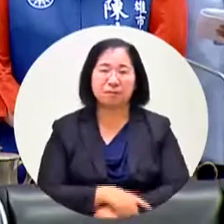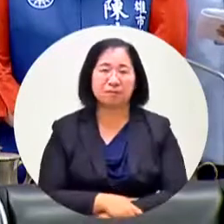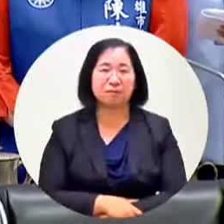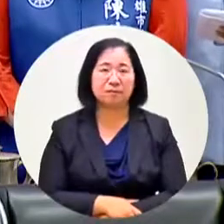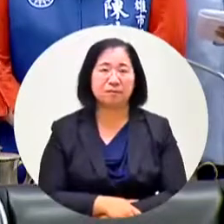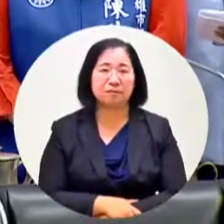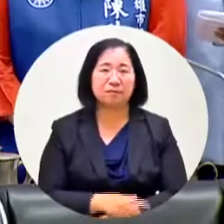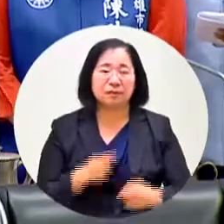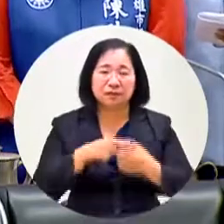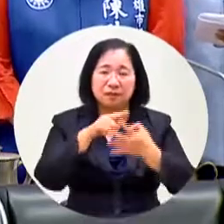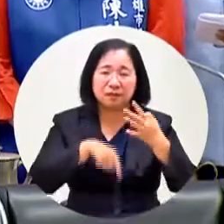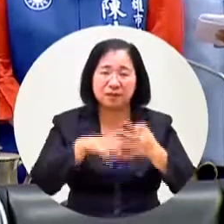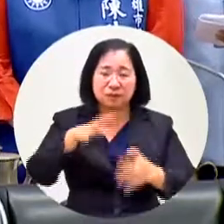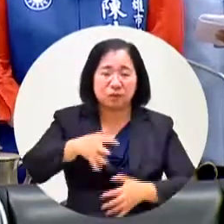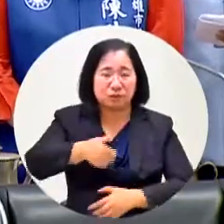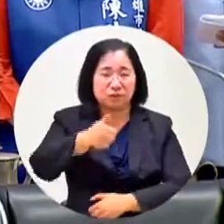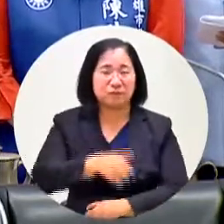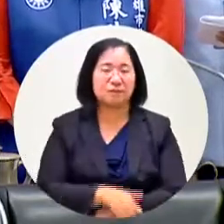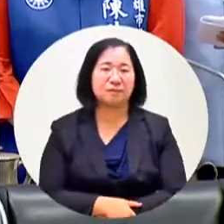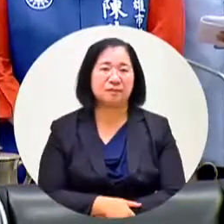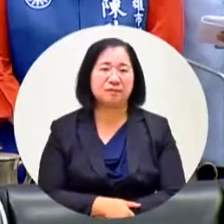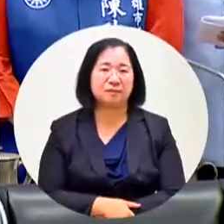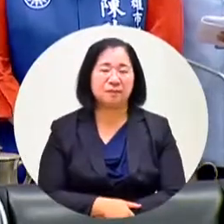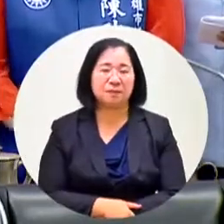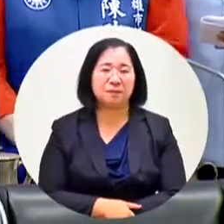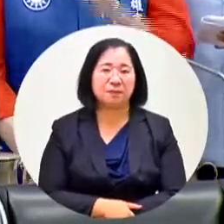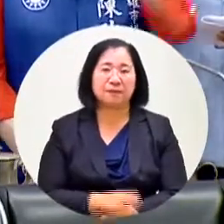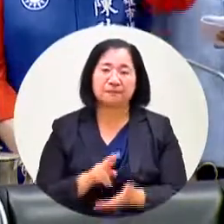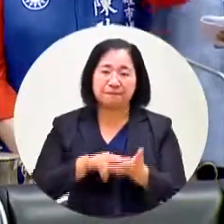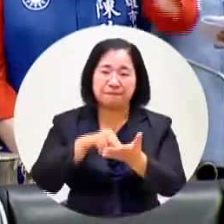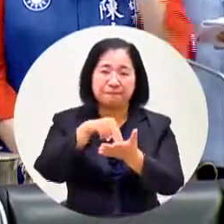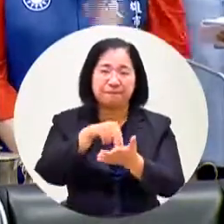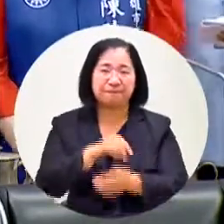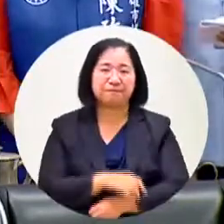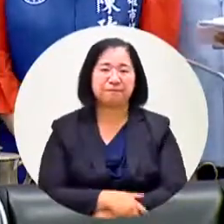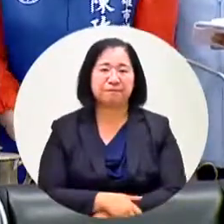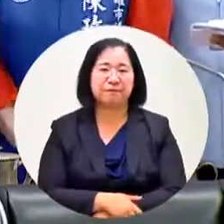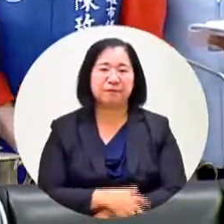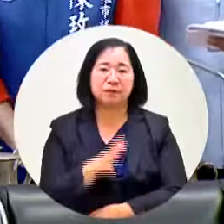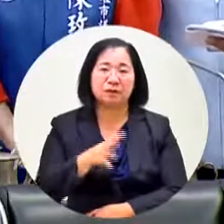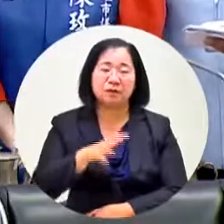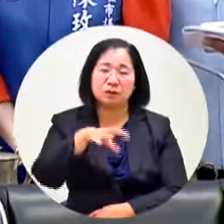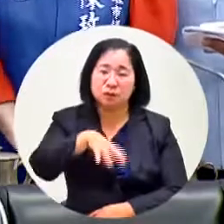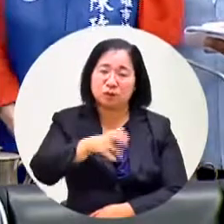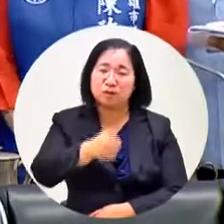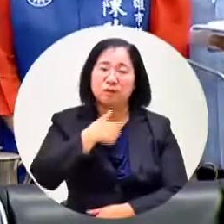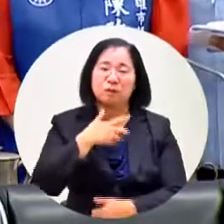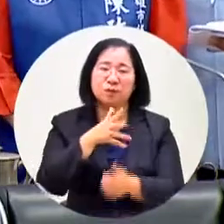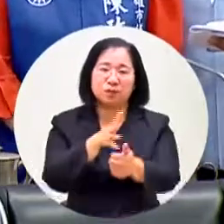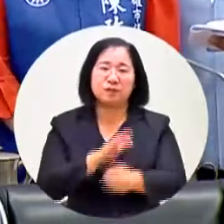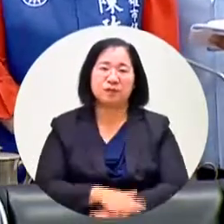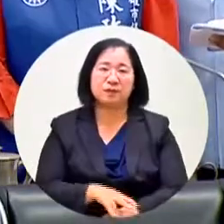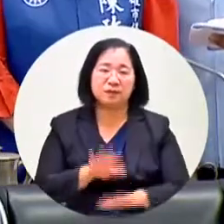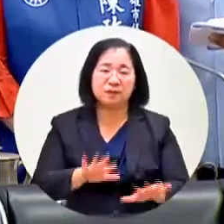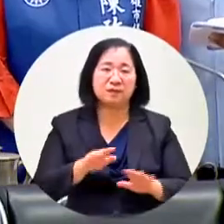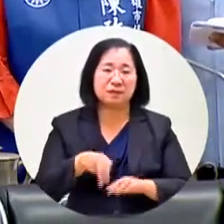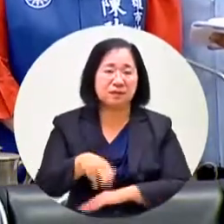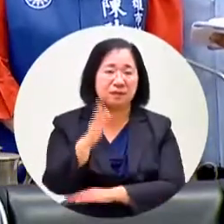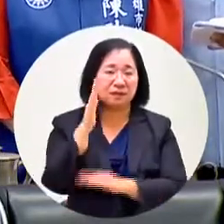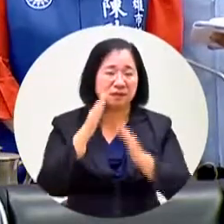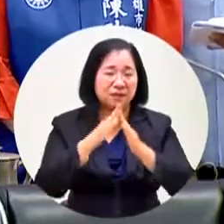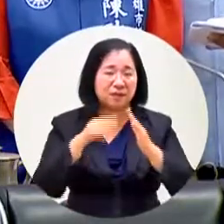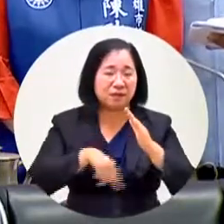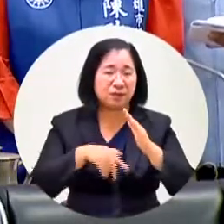标准哦，甲咱国民党的标准哦，永远拢无同啊。来，我想请教一下哦，我们人事处的处